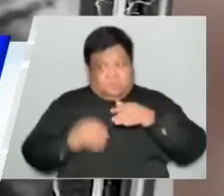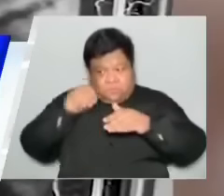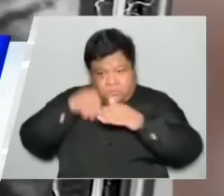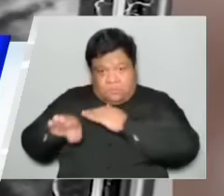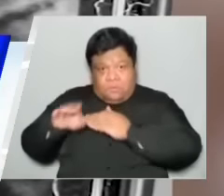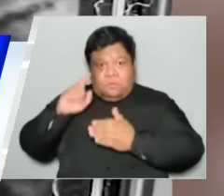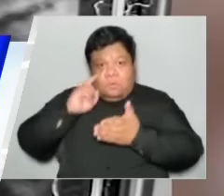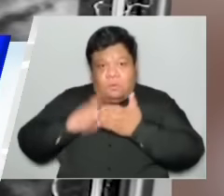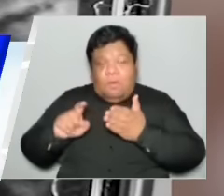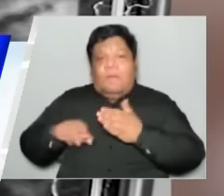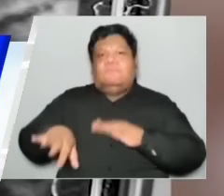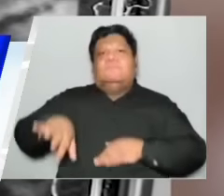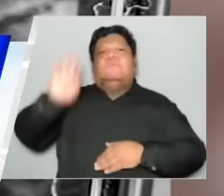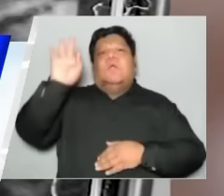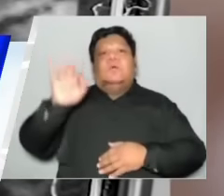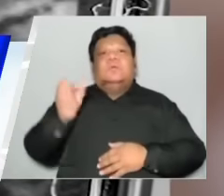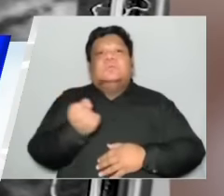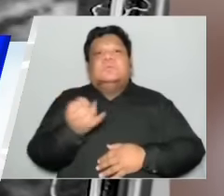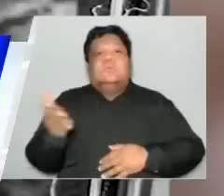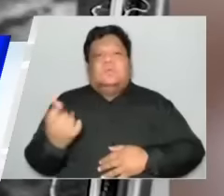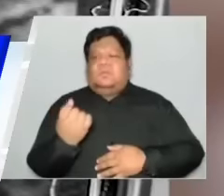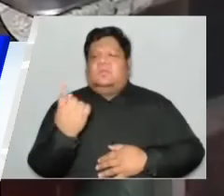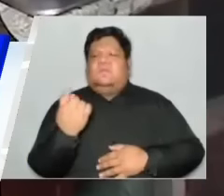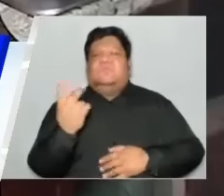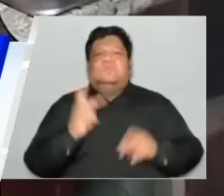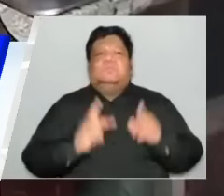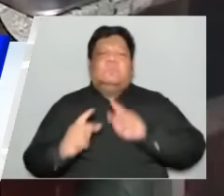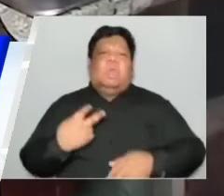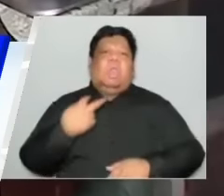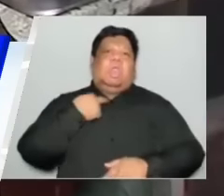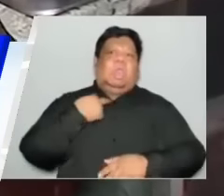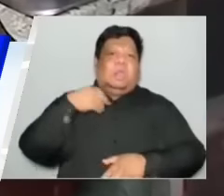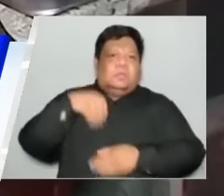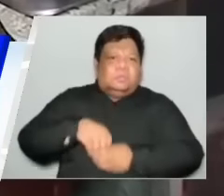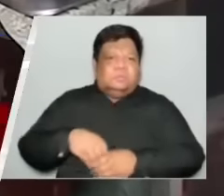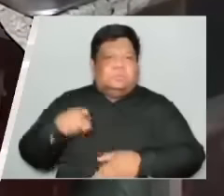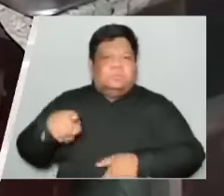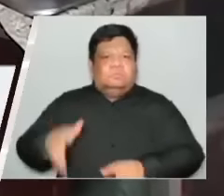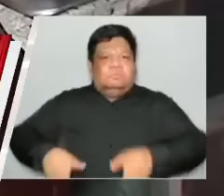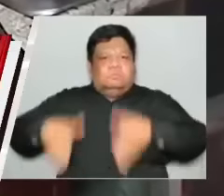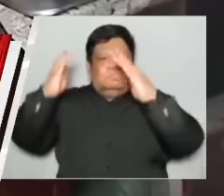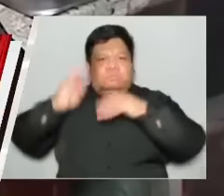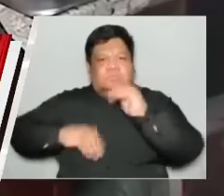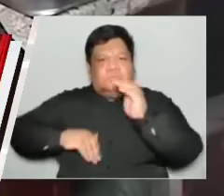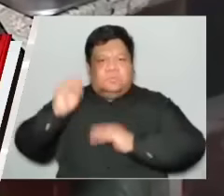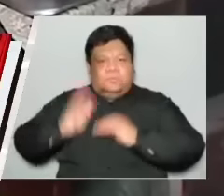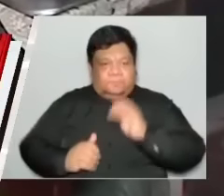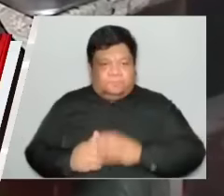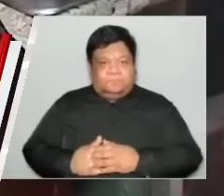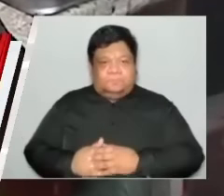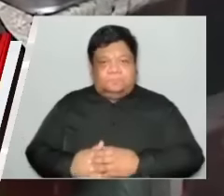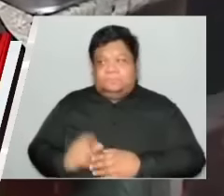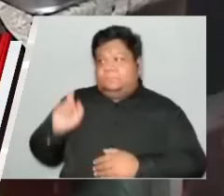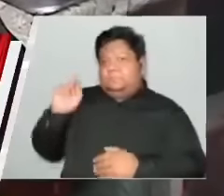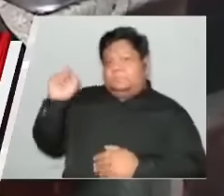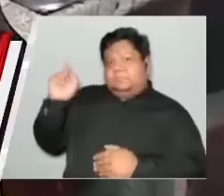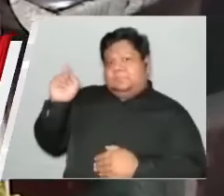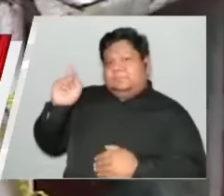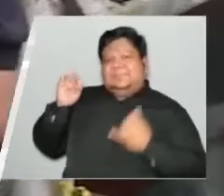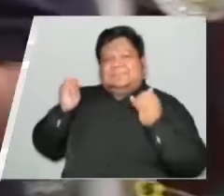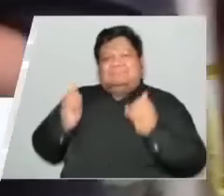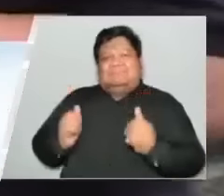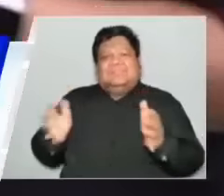ang 11 taong natrap sa loob ng gusali. Ito yung karinderya na sinasabing pinagmula ng sunog.